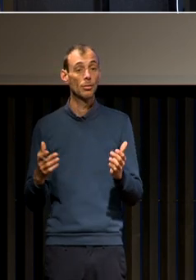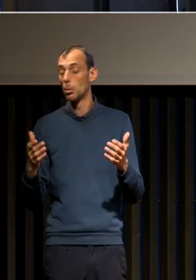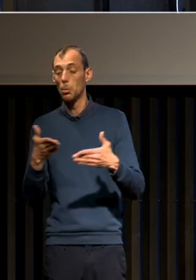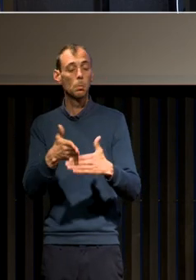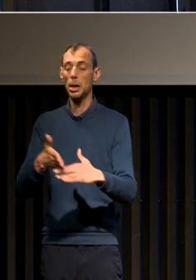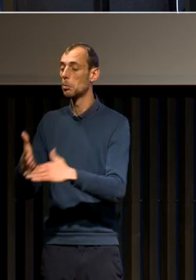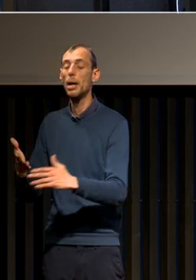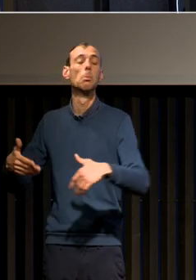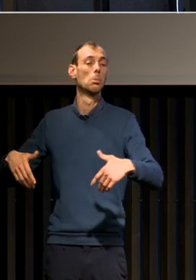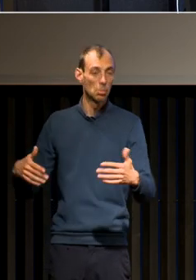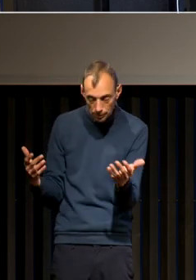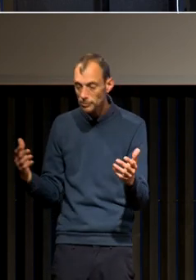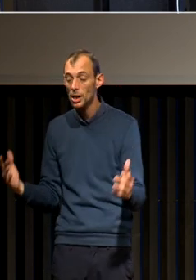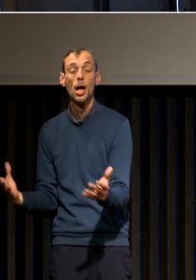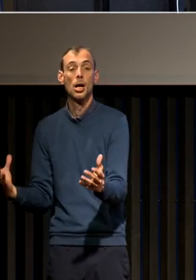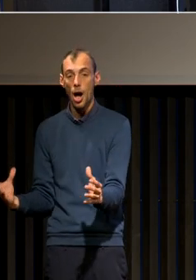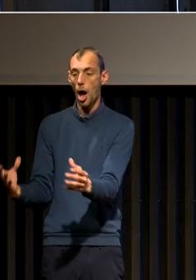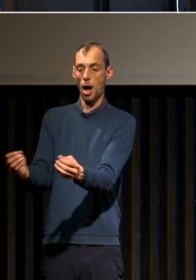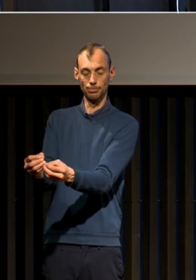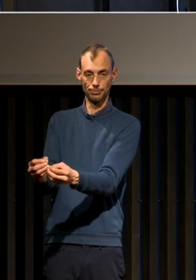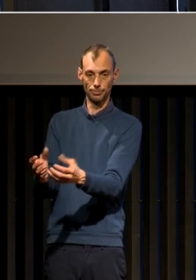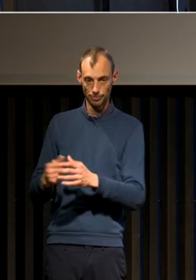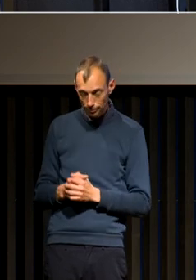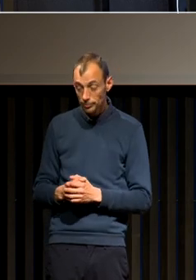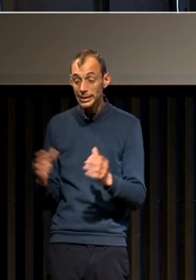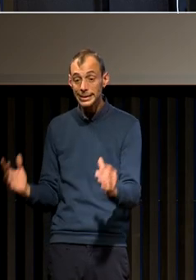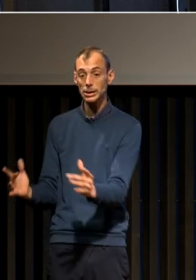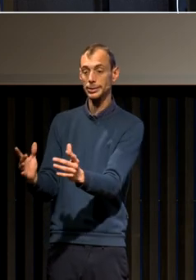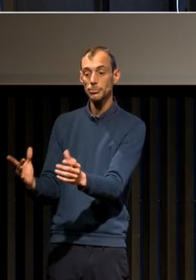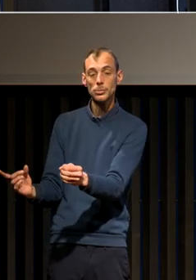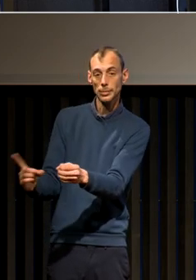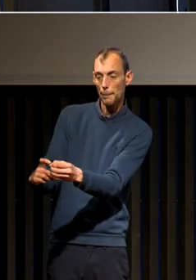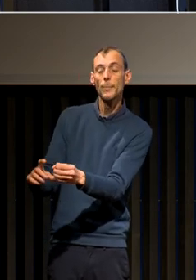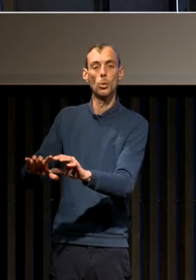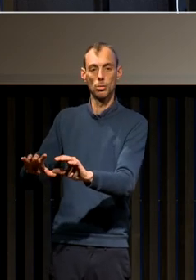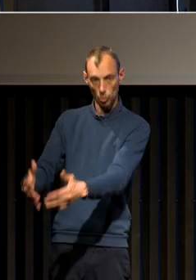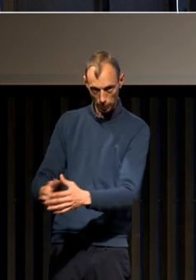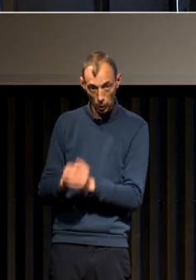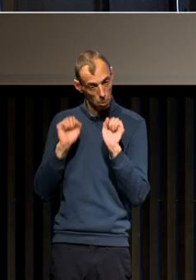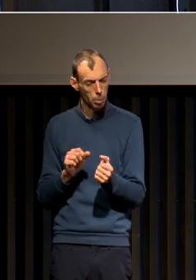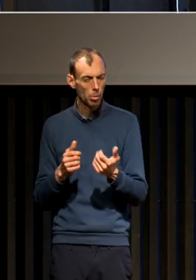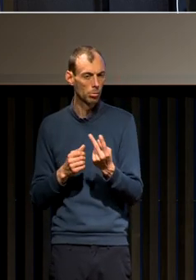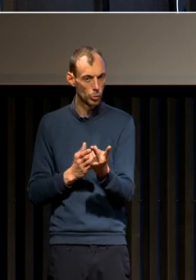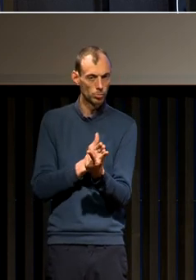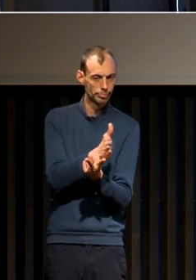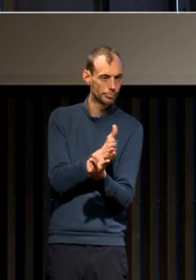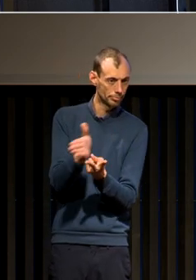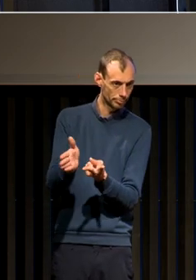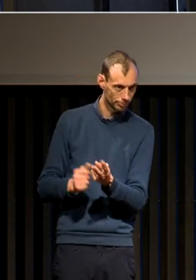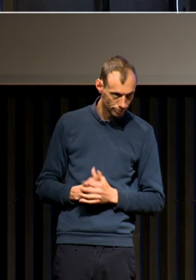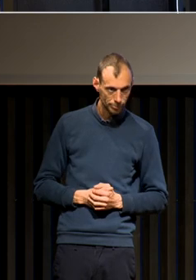spermatozoïdes, on va les mettre en contact de deux façons différentes. Soit on les met en